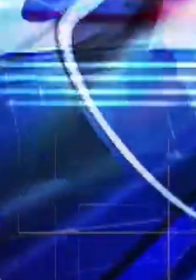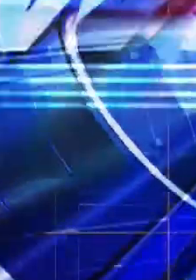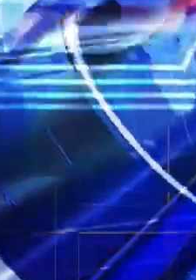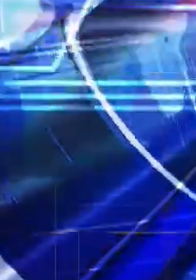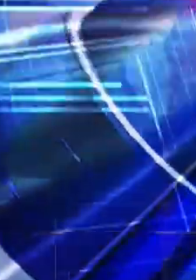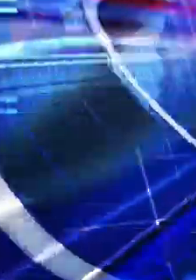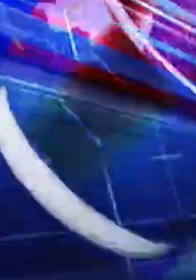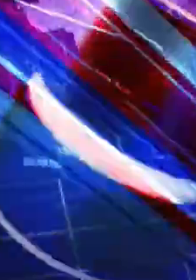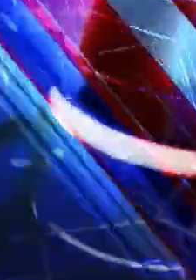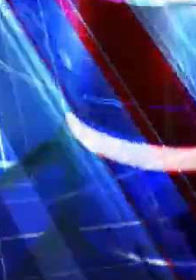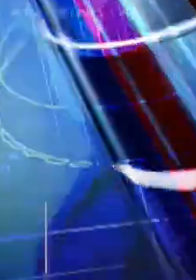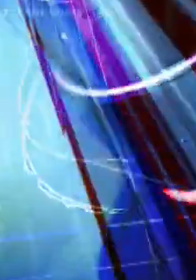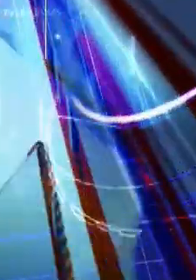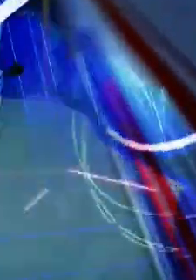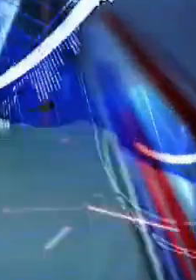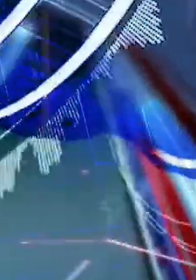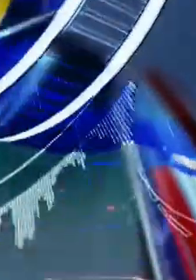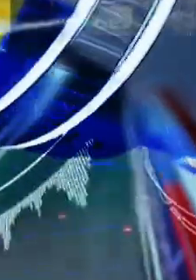MUZIEK